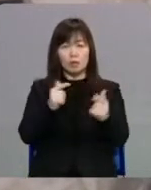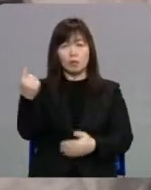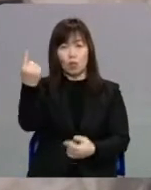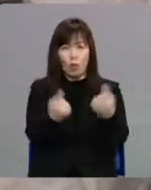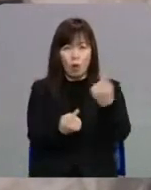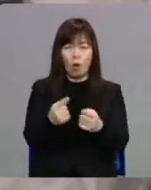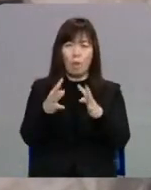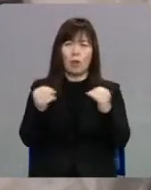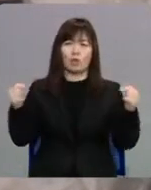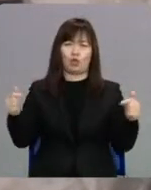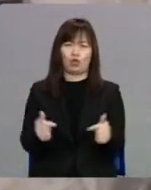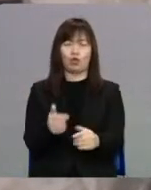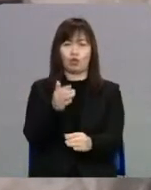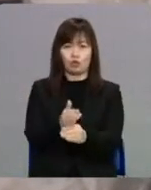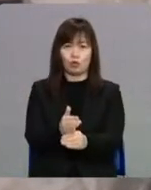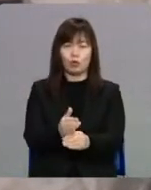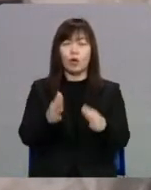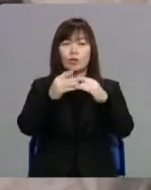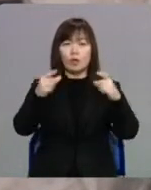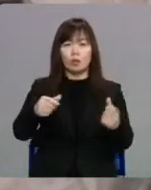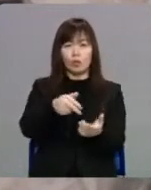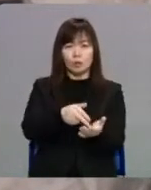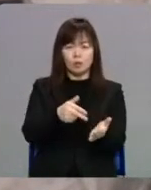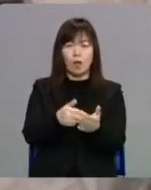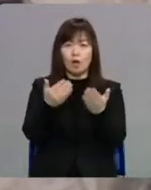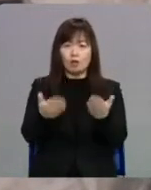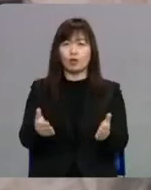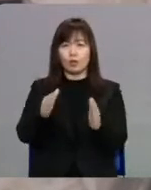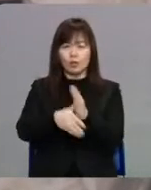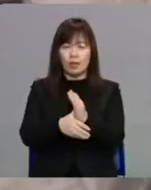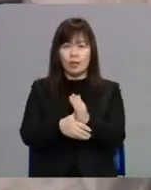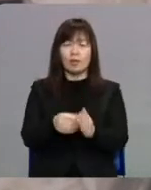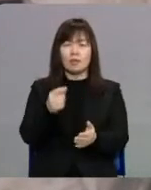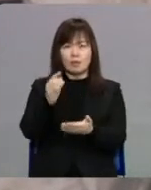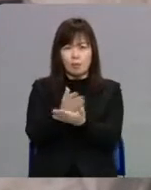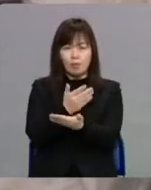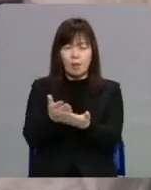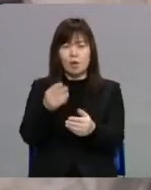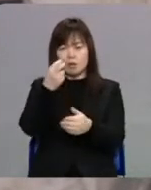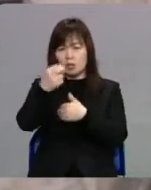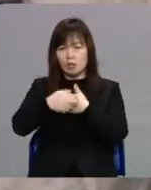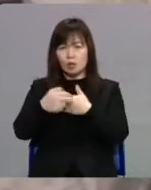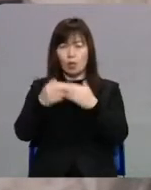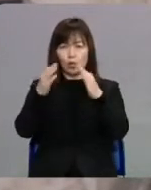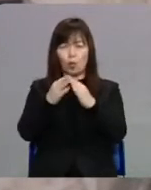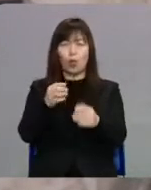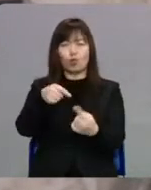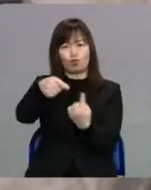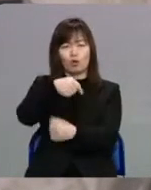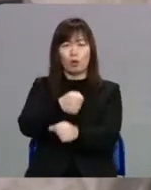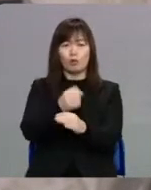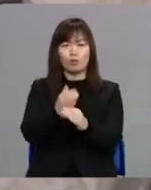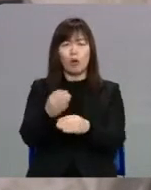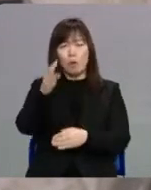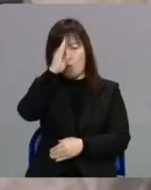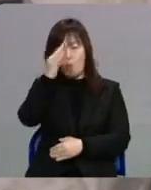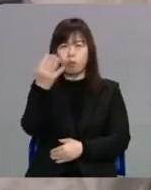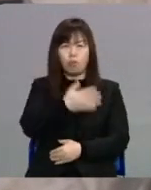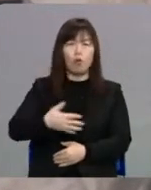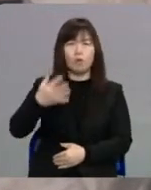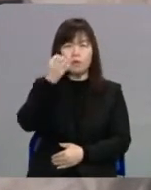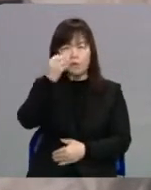예년보다 줄어든 모습인데요. 전라북도는 연휴에도 선별진료소를 운영한다며 증상이 있으면 즉시 검사받을 것을